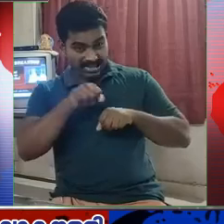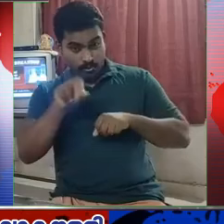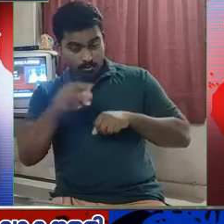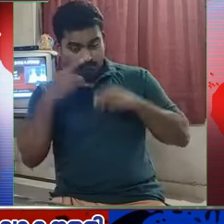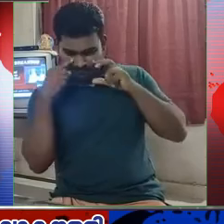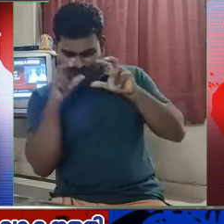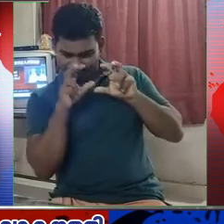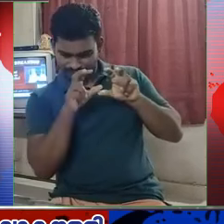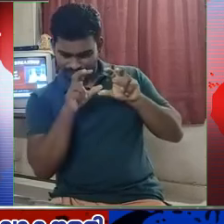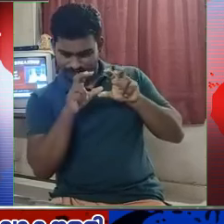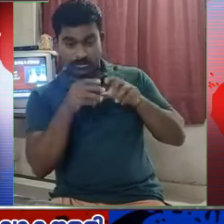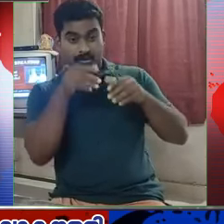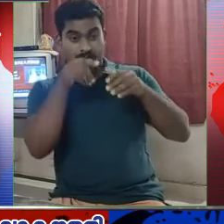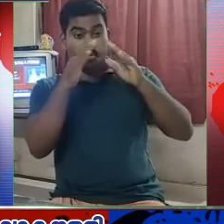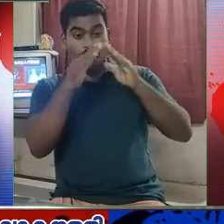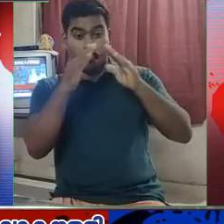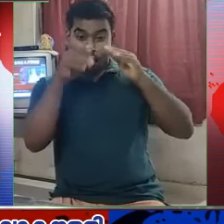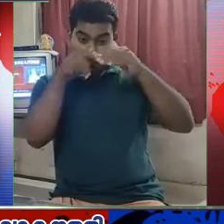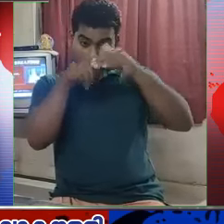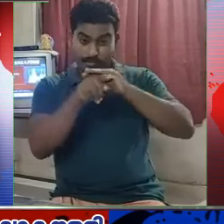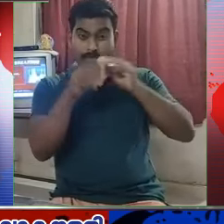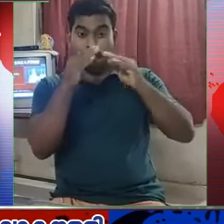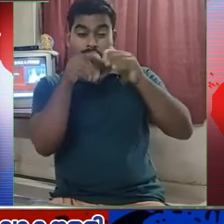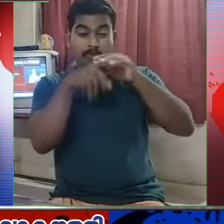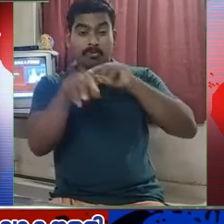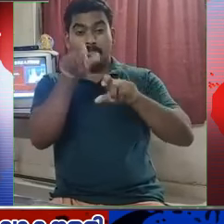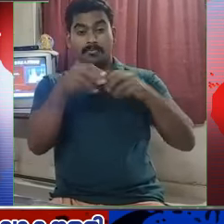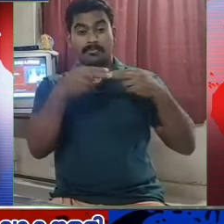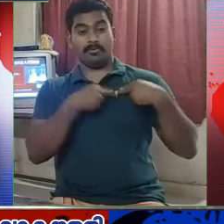മികവാണ് ഈ നേട്ടത്തിനിടയാക്കിയത്.